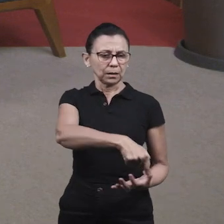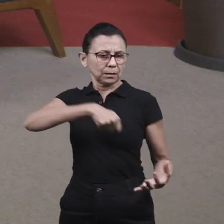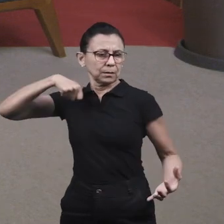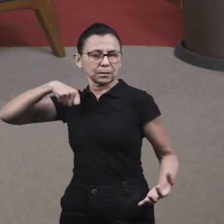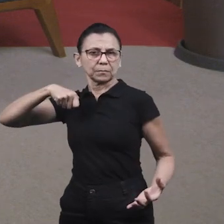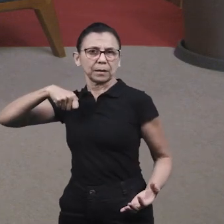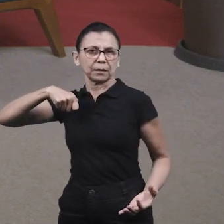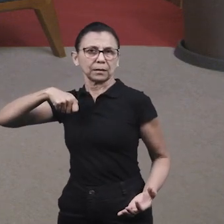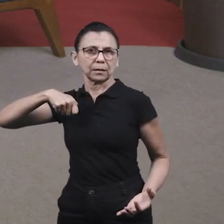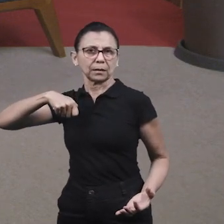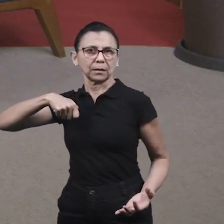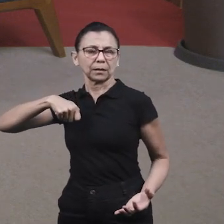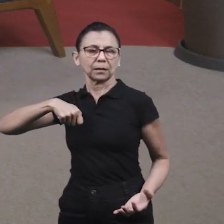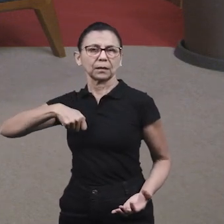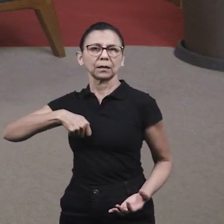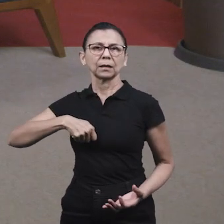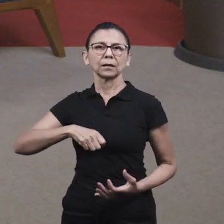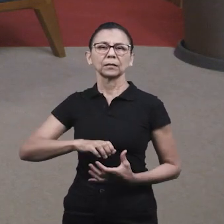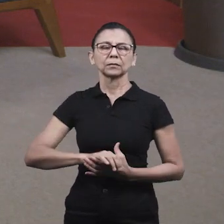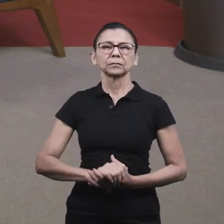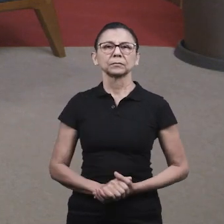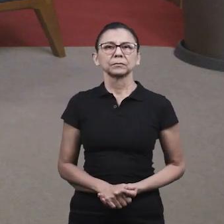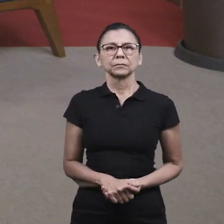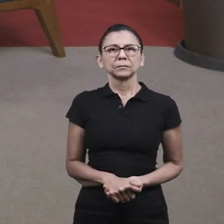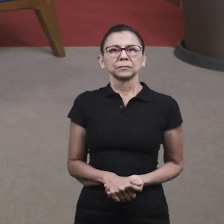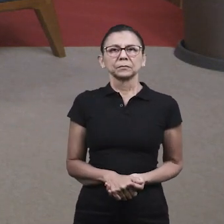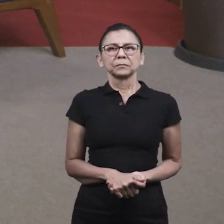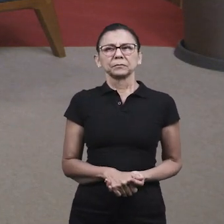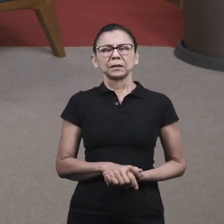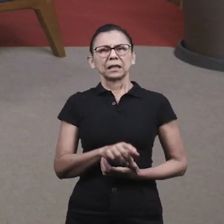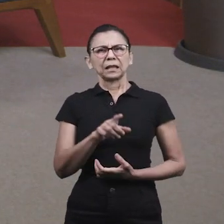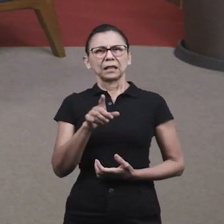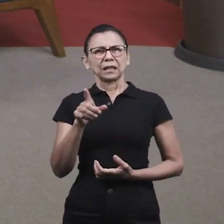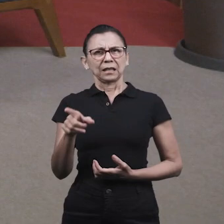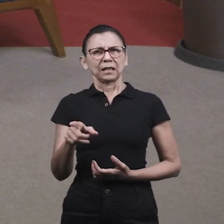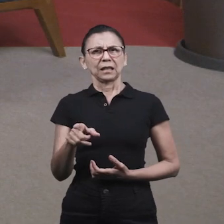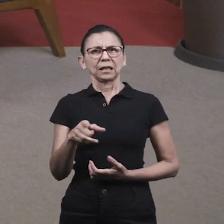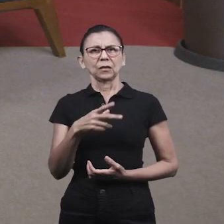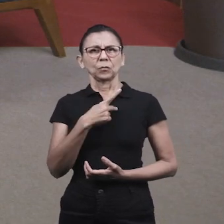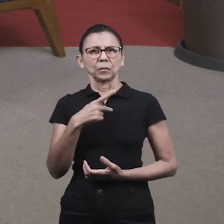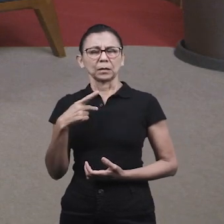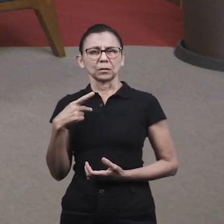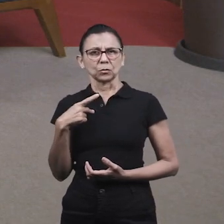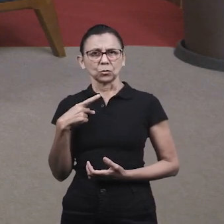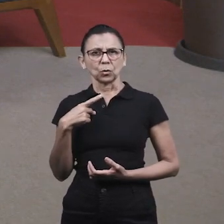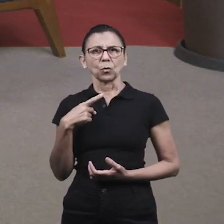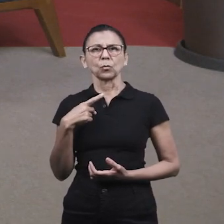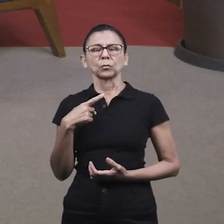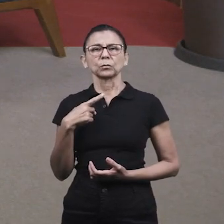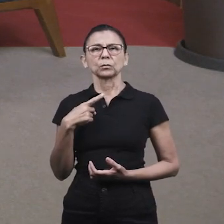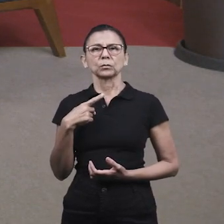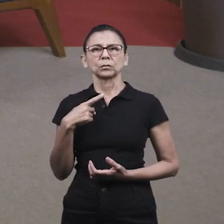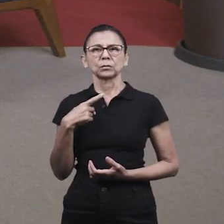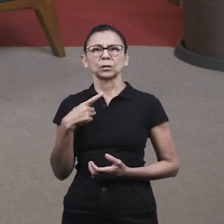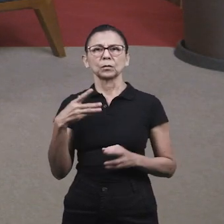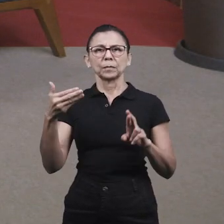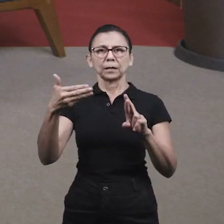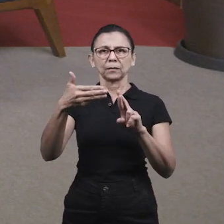participation. C'est très intéressant parce qu'il a parlé sur l'épée. Exactement. Et je crois que même s'il a